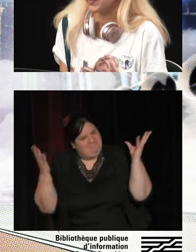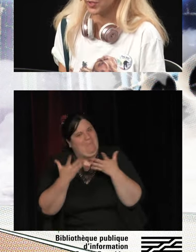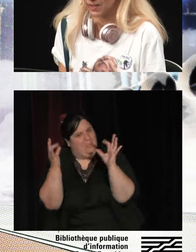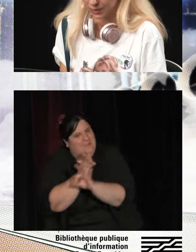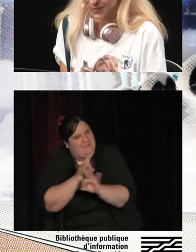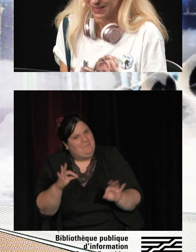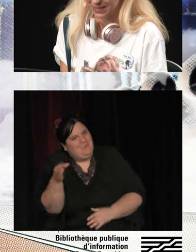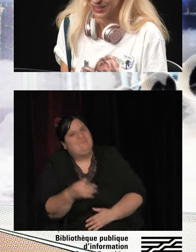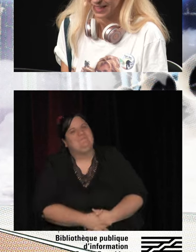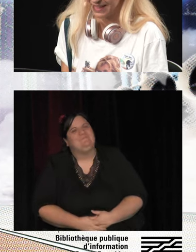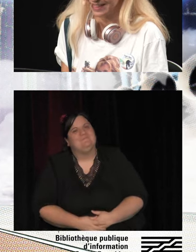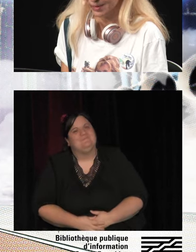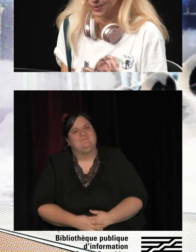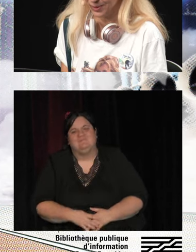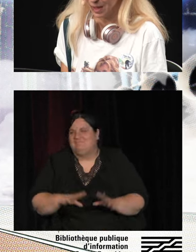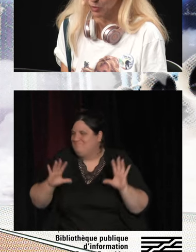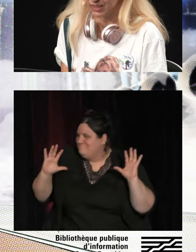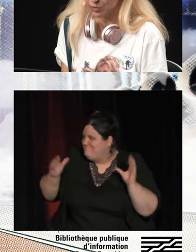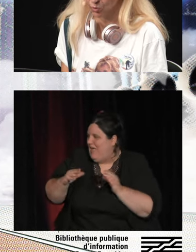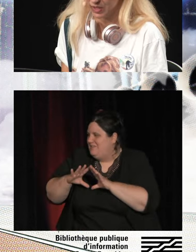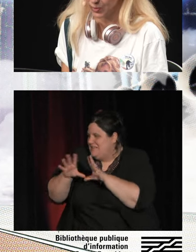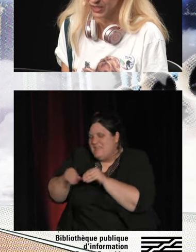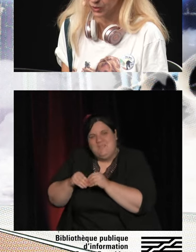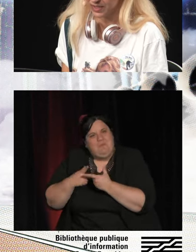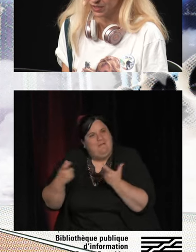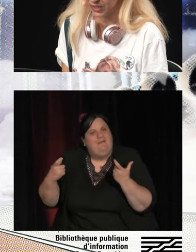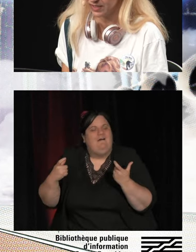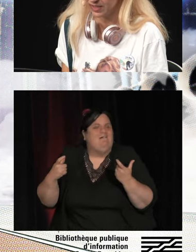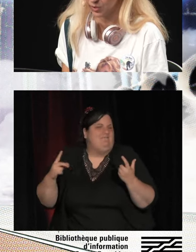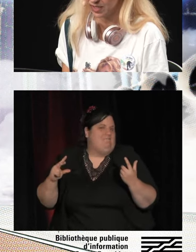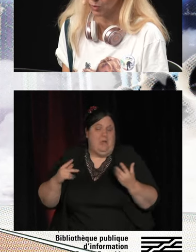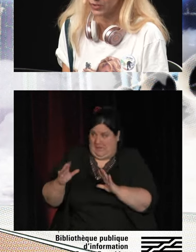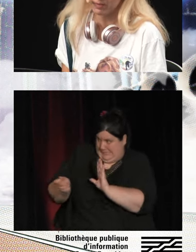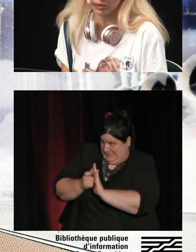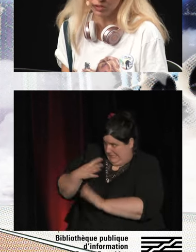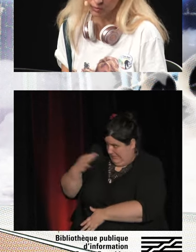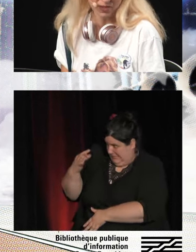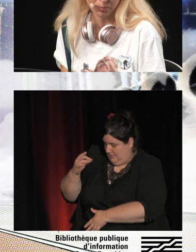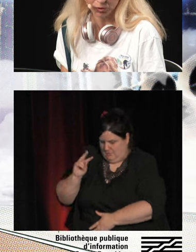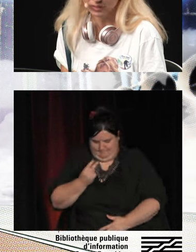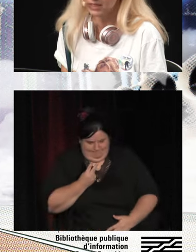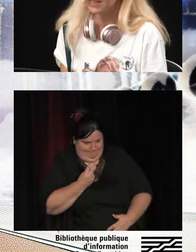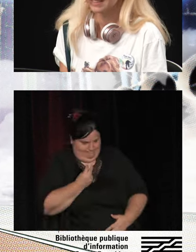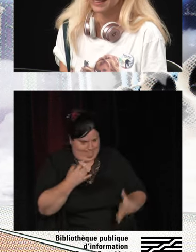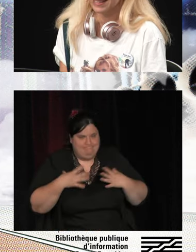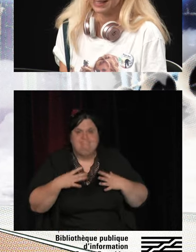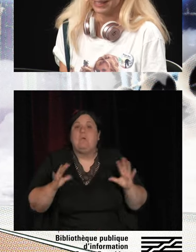Mais en plus, parce que voilà, on était avec l'équipe. La première question qu'on s'est posée quand on a été sélectionné, c'est bon, on s'habille comment? Parce que c'est